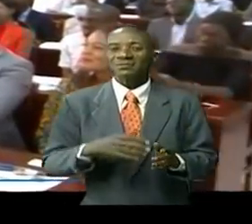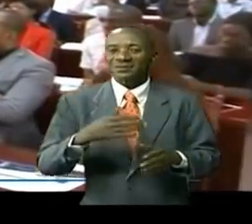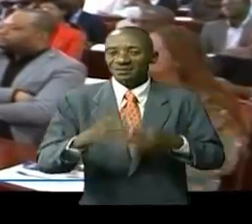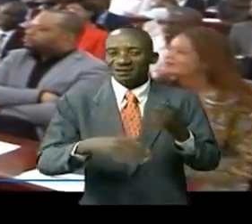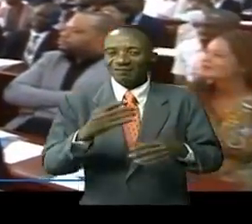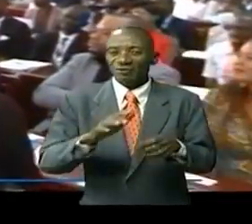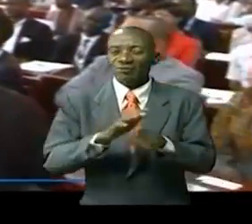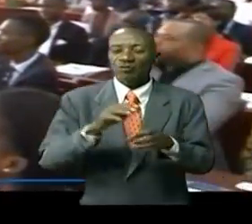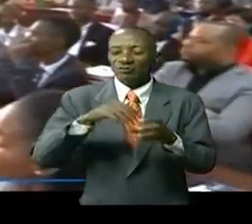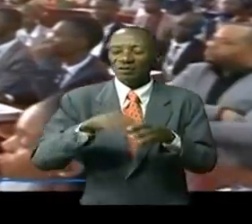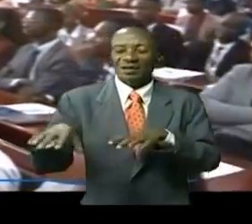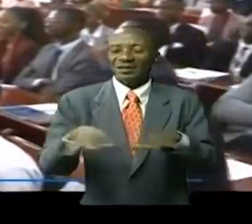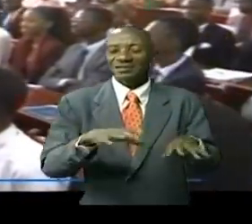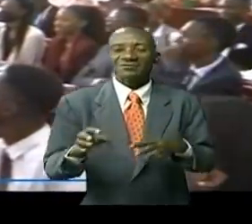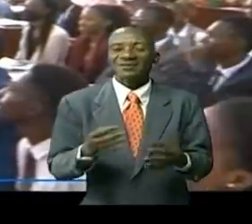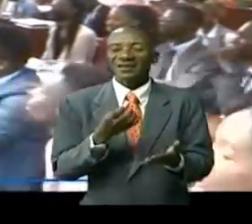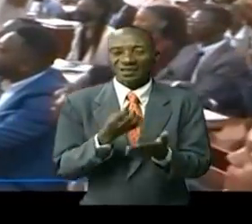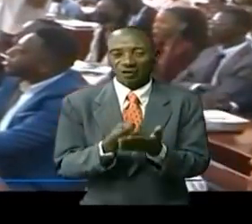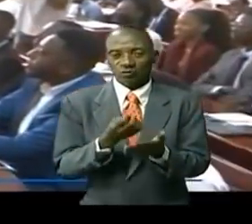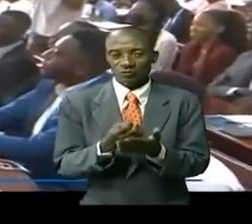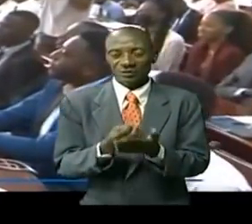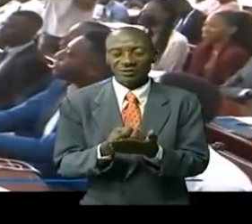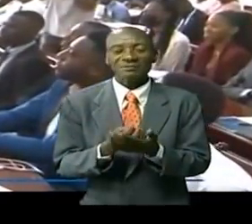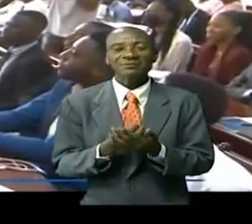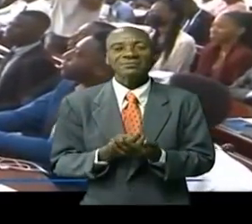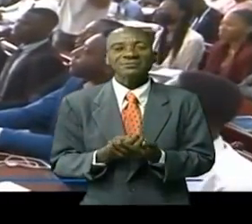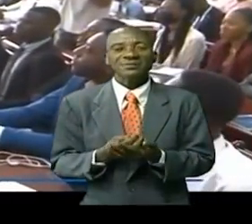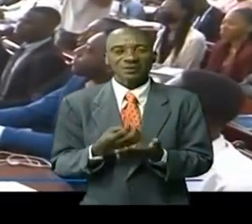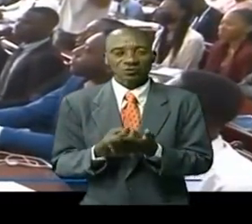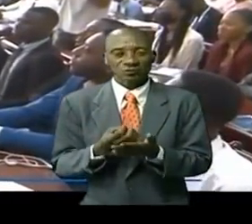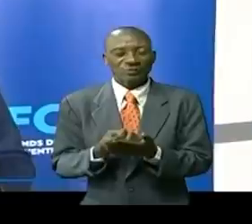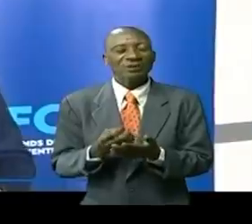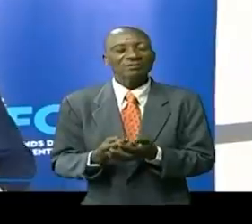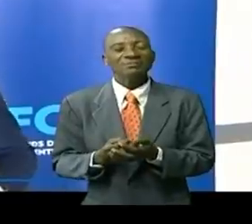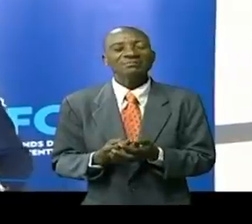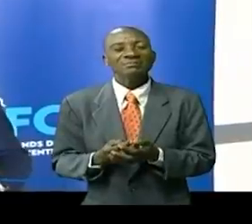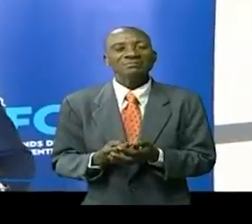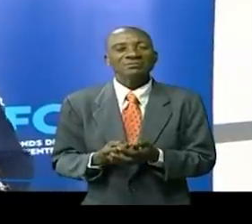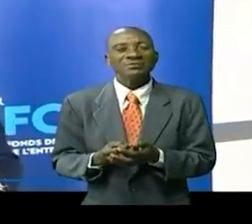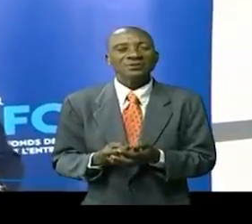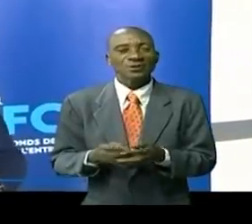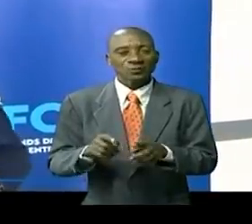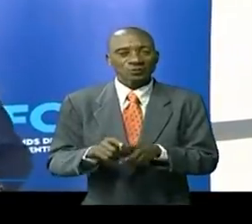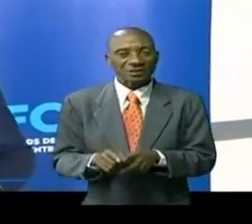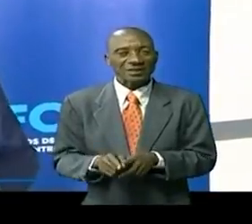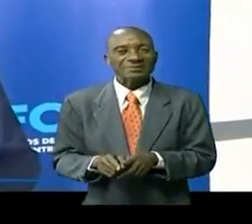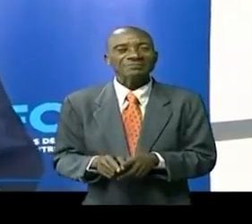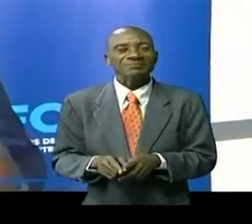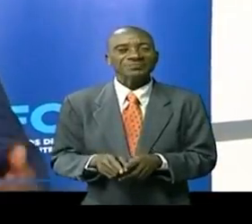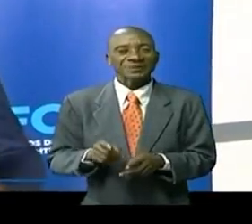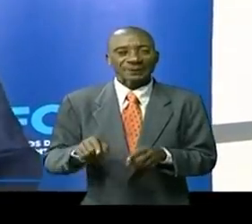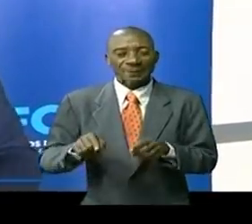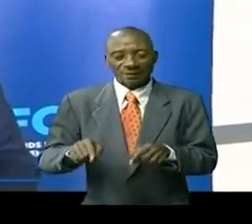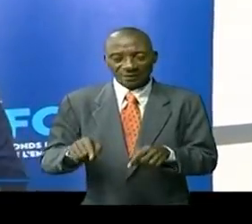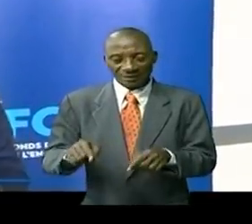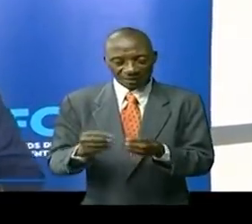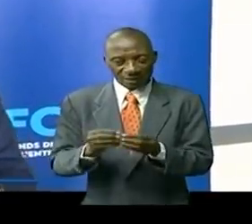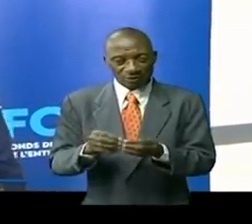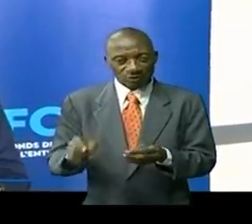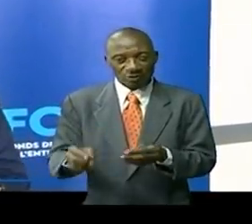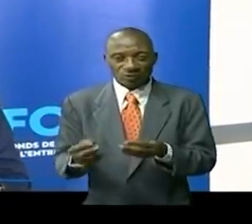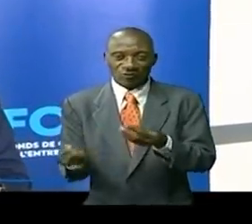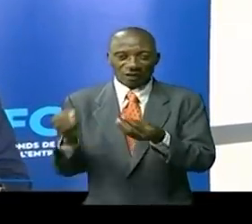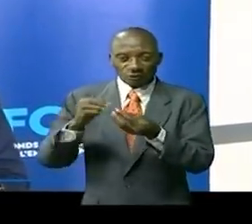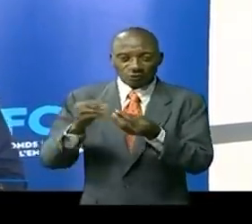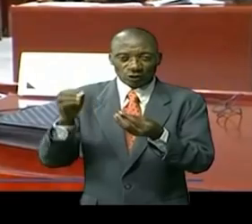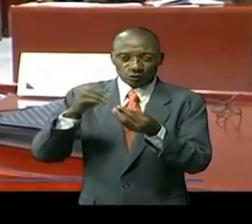je crois que les jours à venir, nous pourrons encore avoir d'autres séances qui vont consister cette fois-ci à mettre en exergue les compétences et les